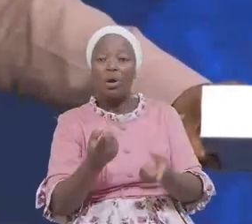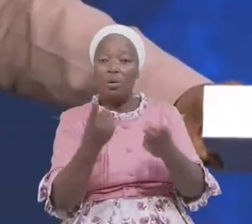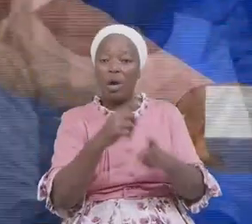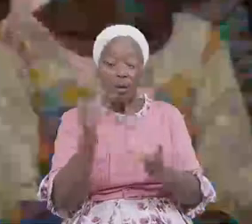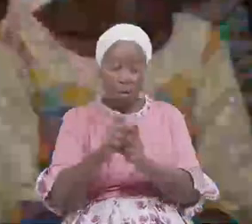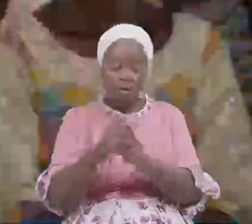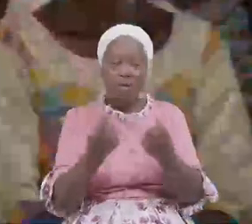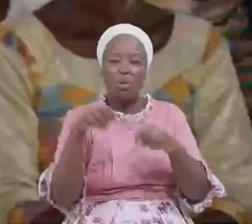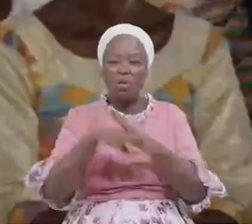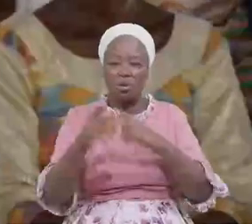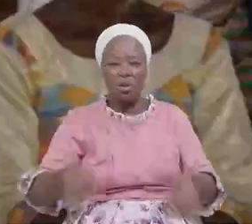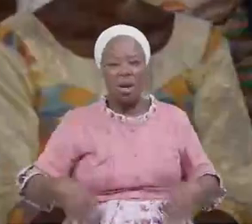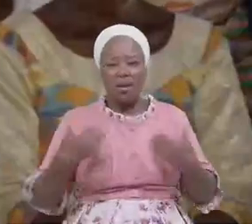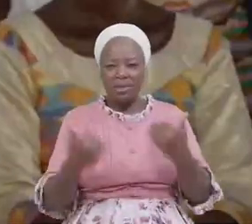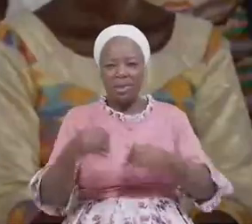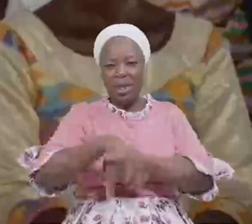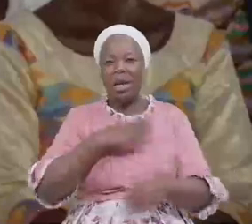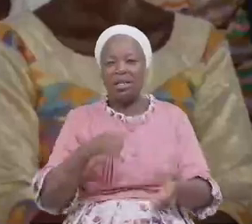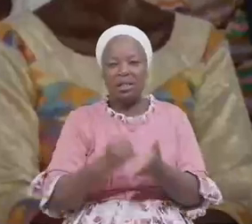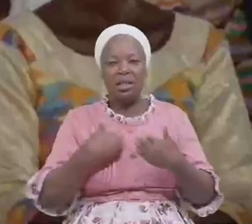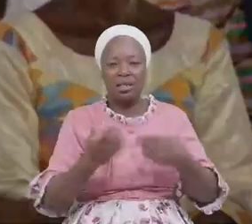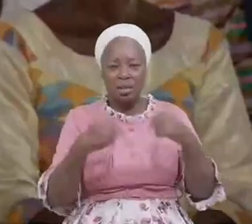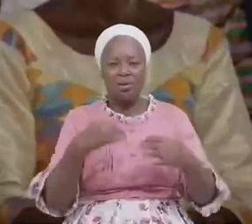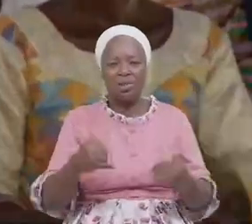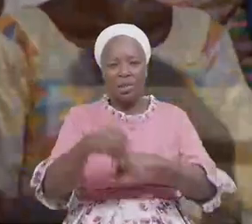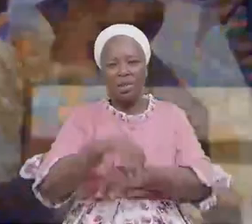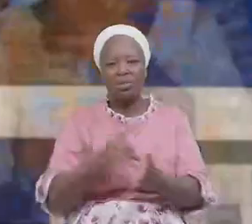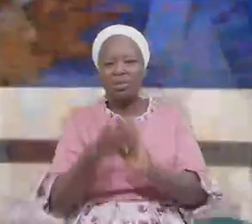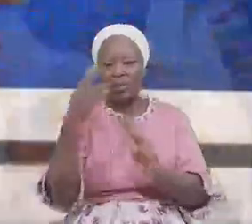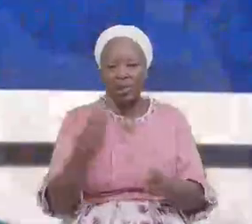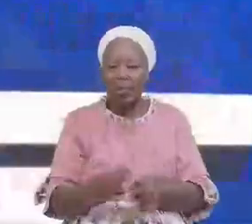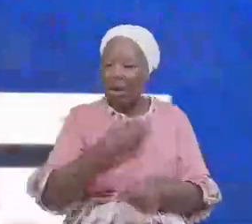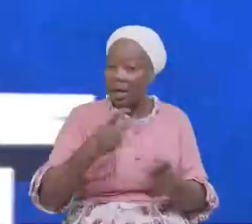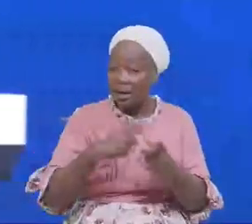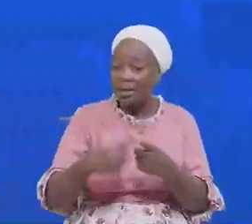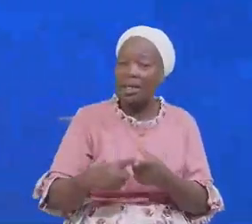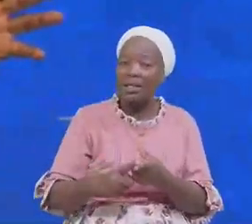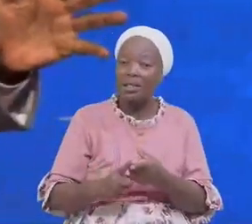à moins que la lumière de la parole ne vienne dans ton cœur, elle est déjà venue.